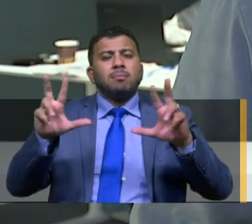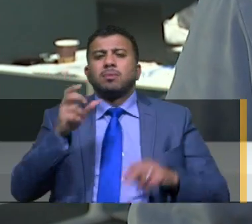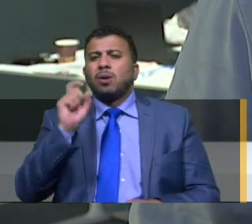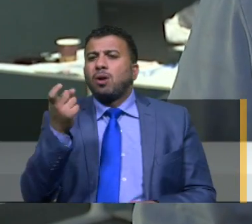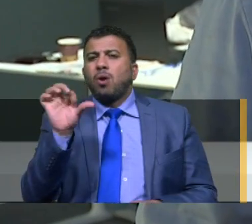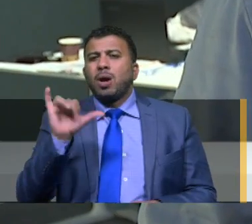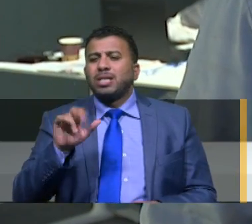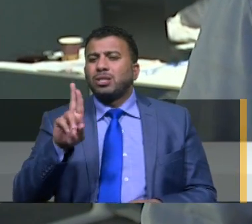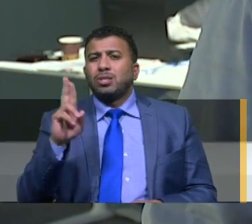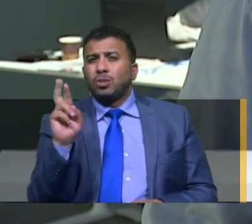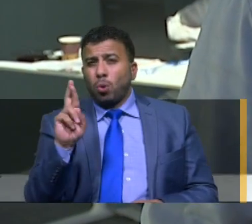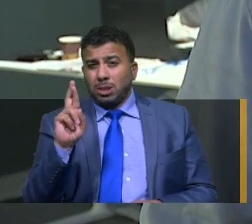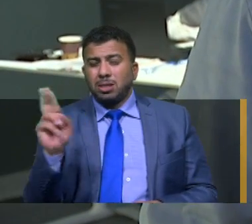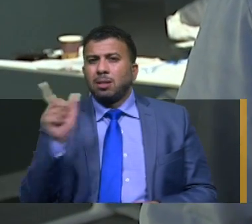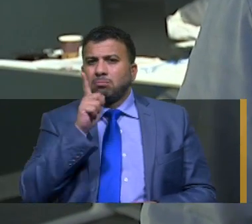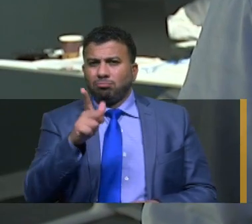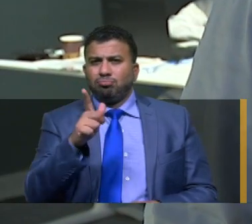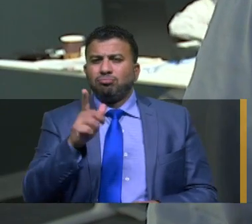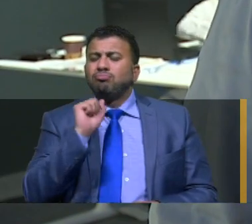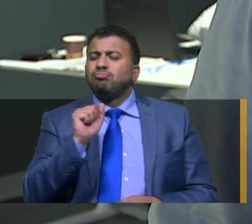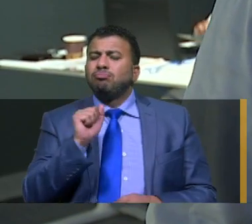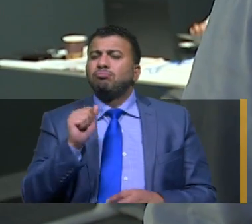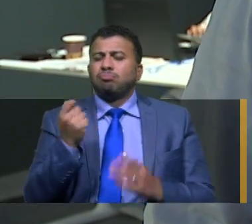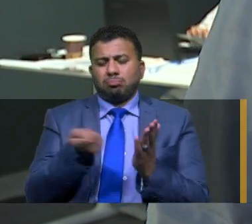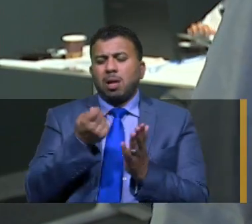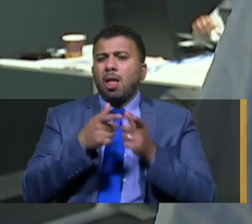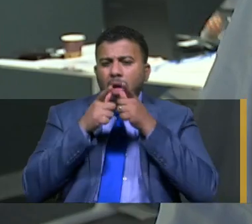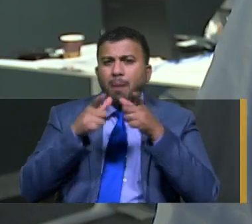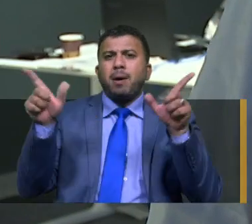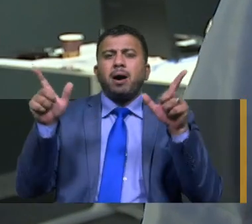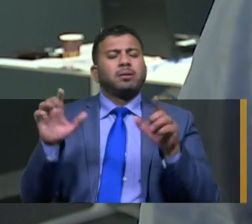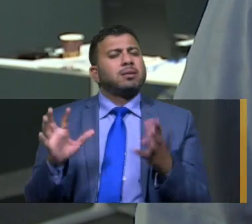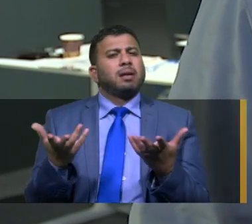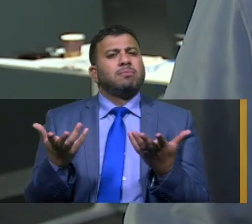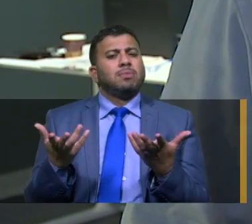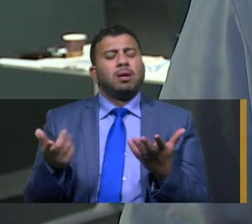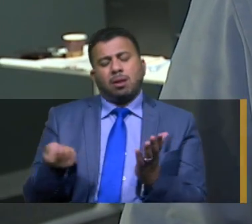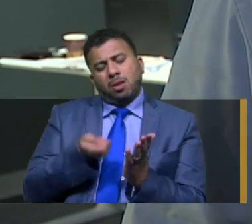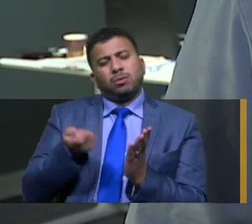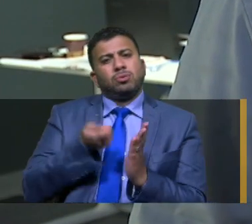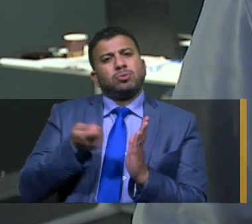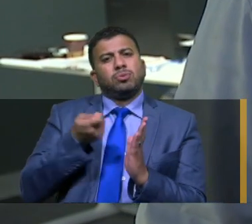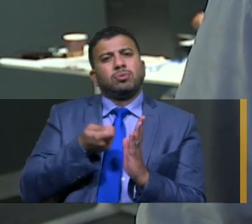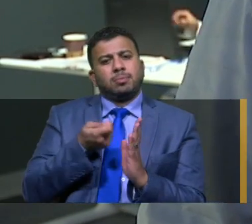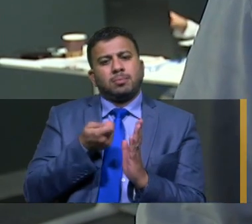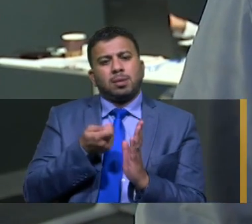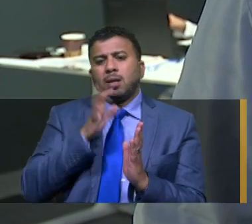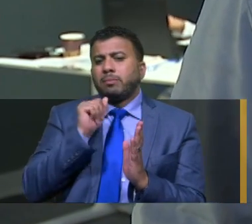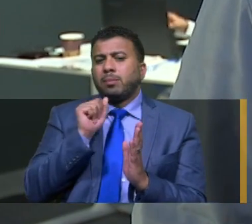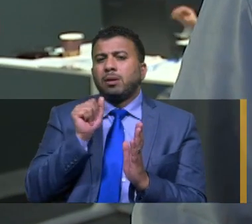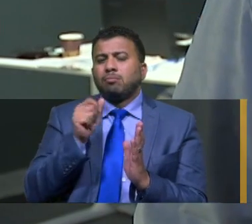فاونديشن، وأنه كيف الصحفي بيقدر أنه يعالج الأخبار، يكتب